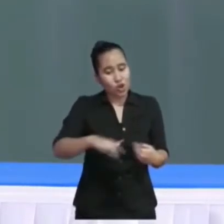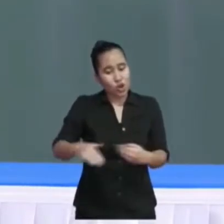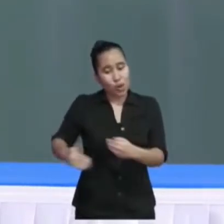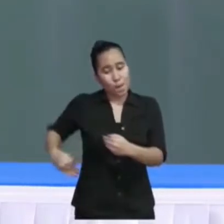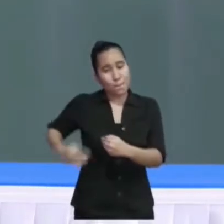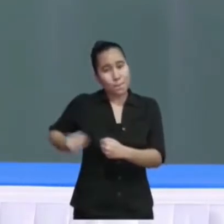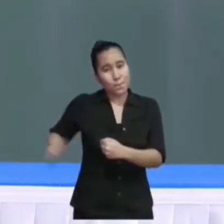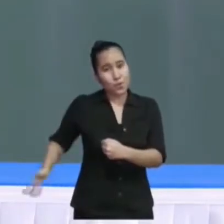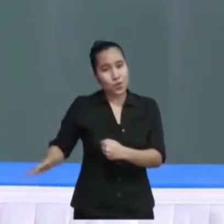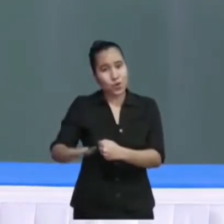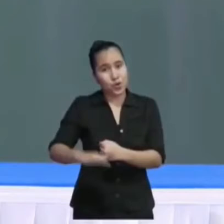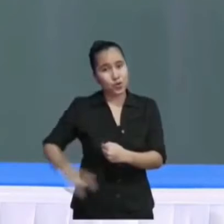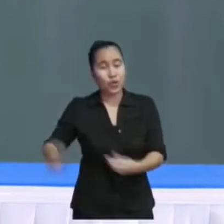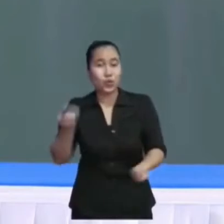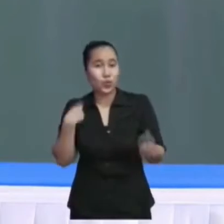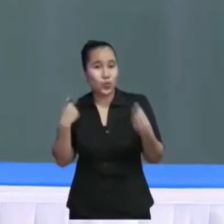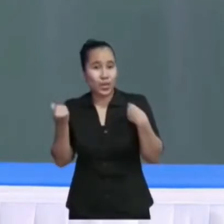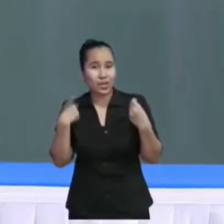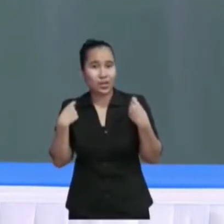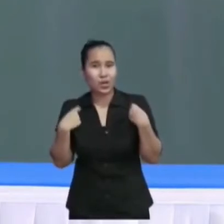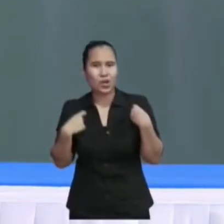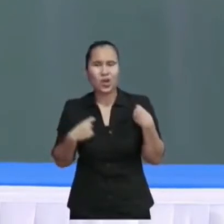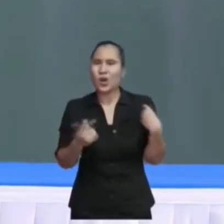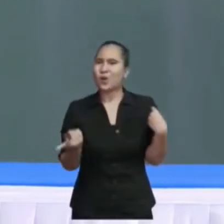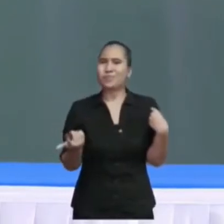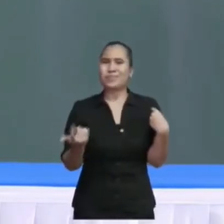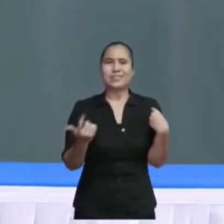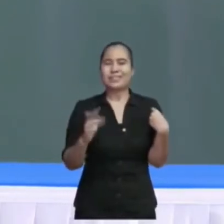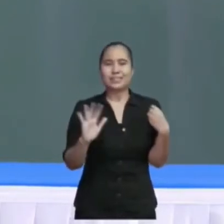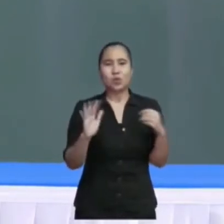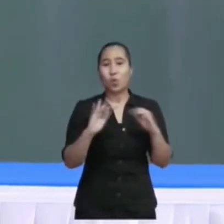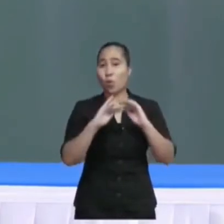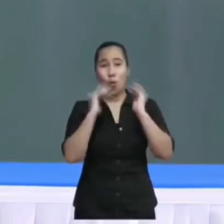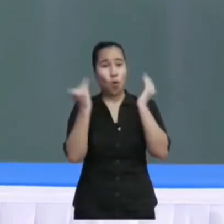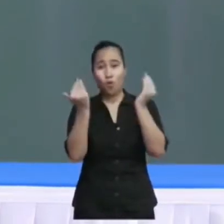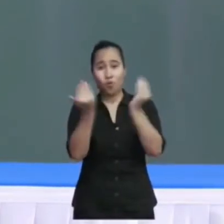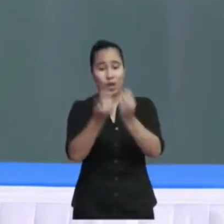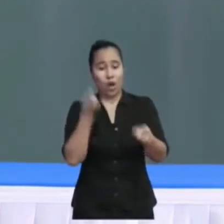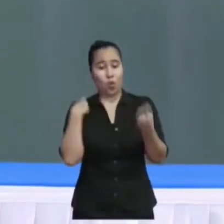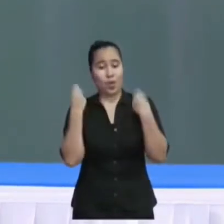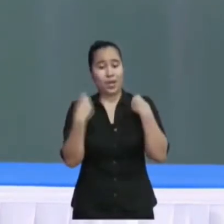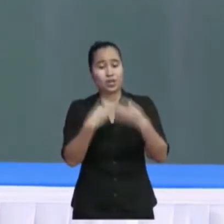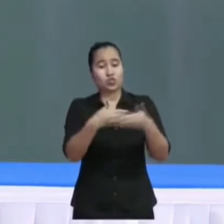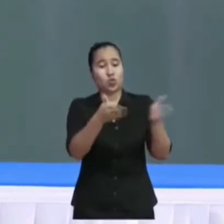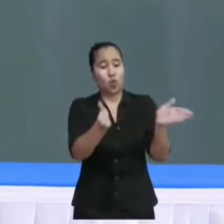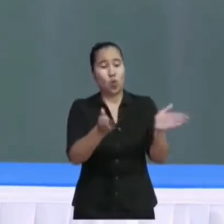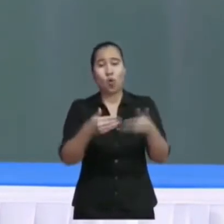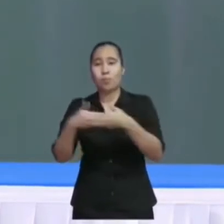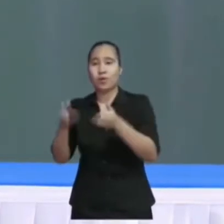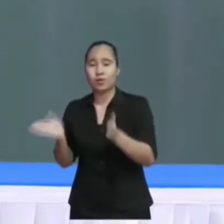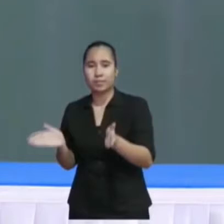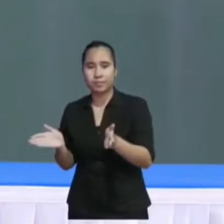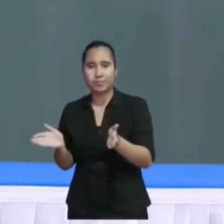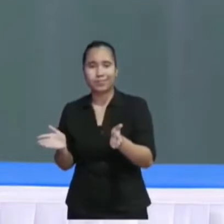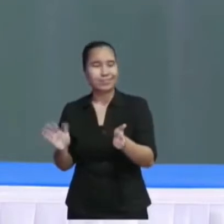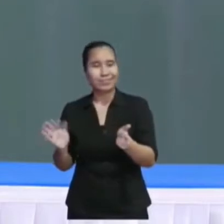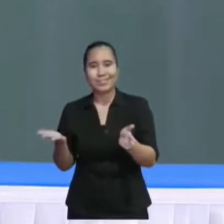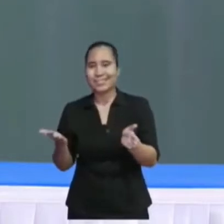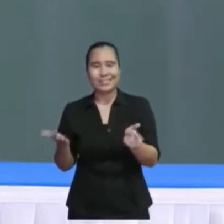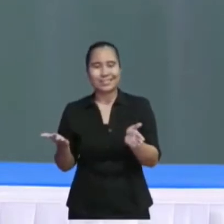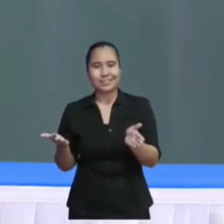omdat niet in alle resorten de winkels open zijn en dat niet alle resorten beschikken over